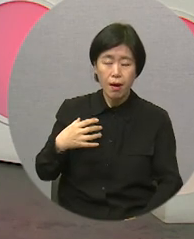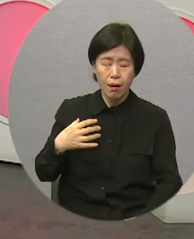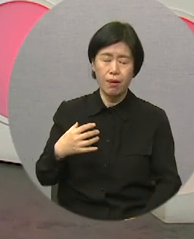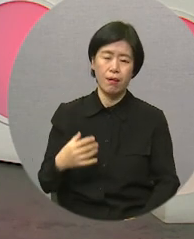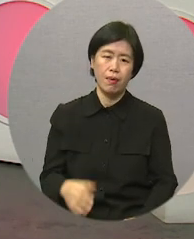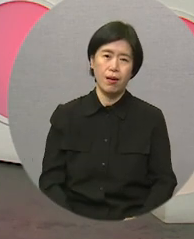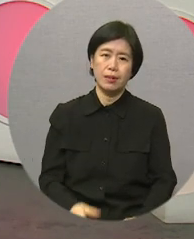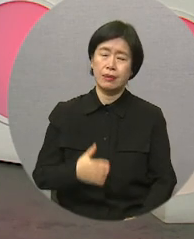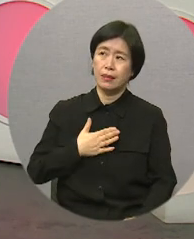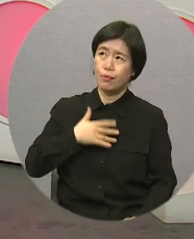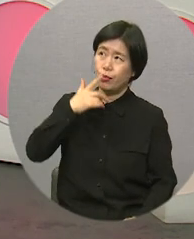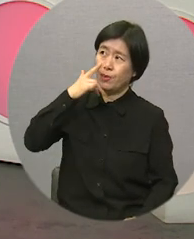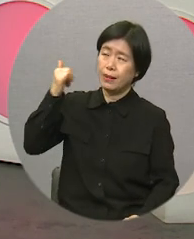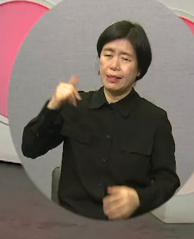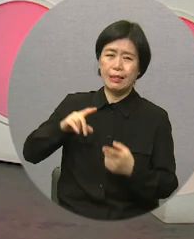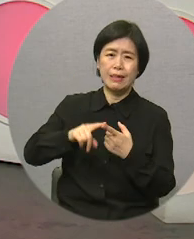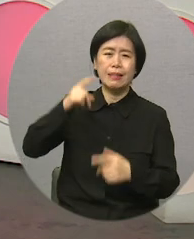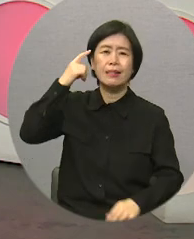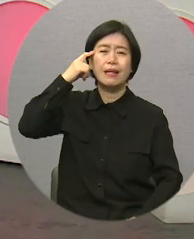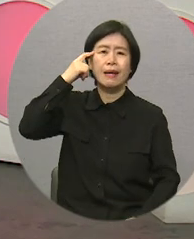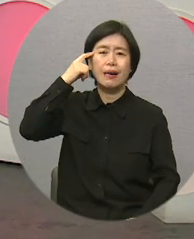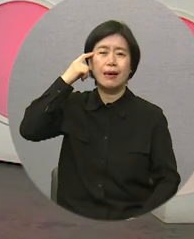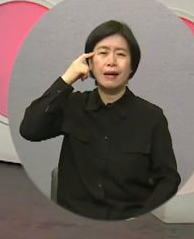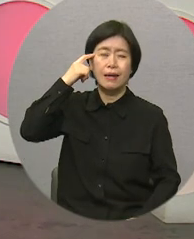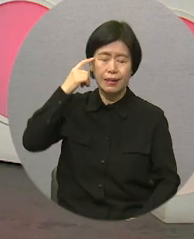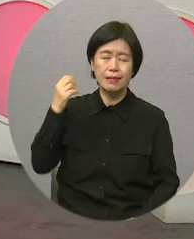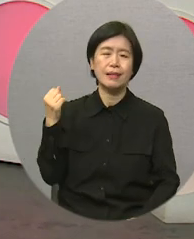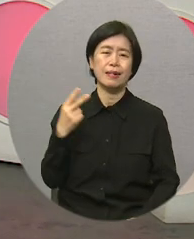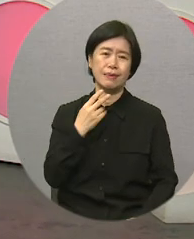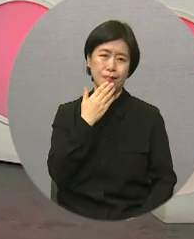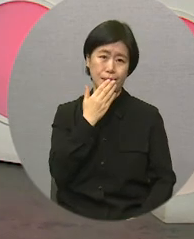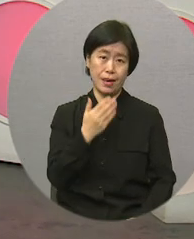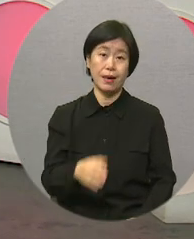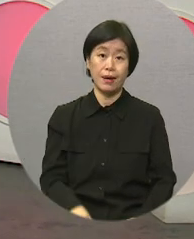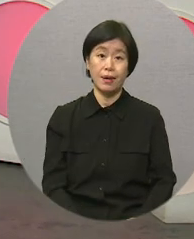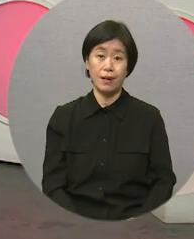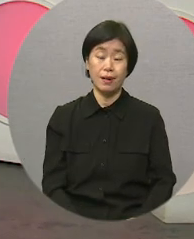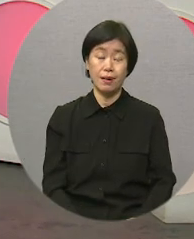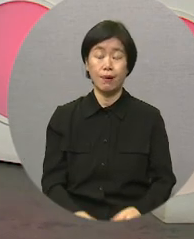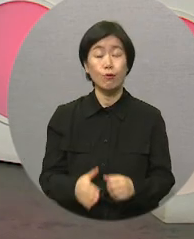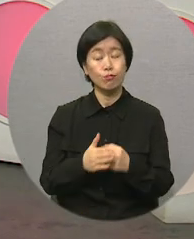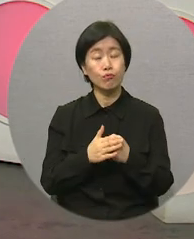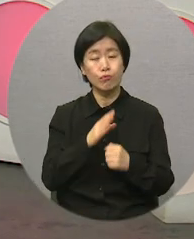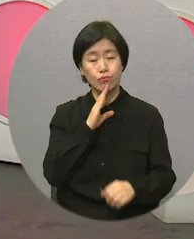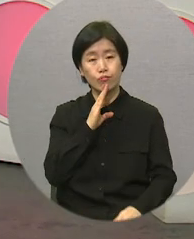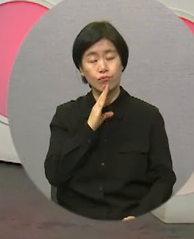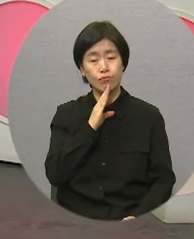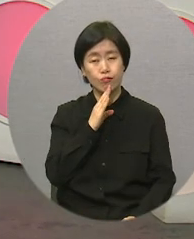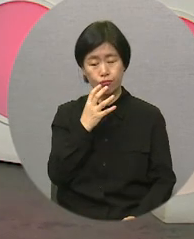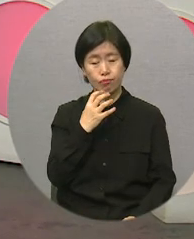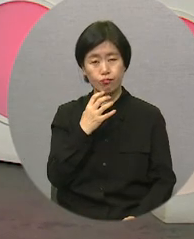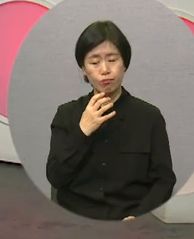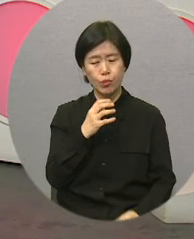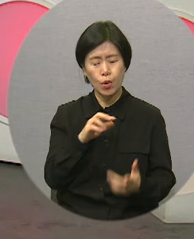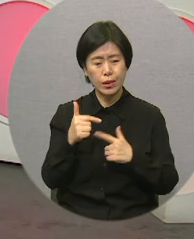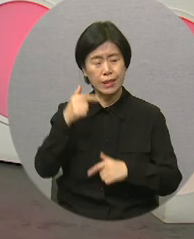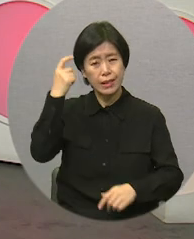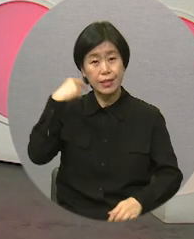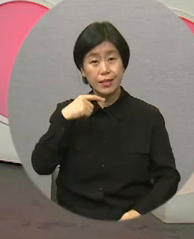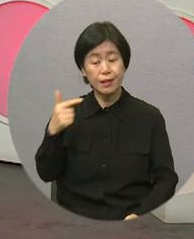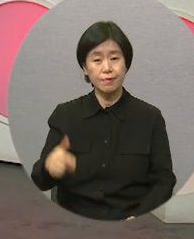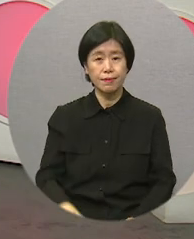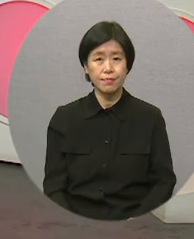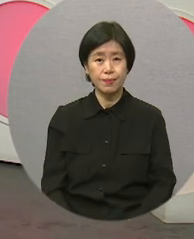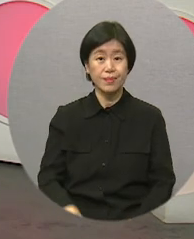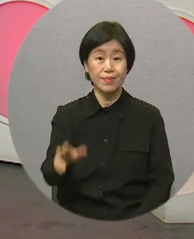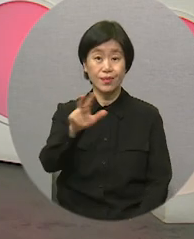마음으로, 날 여기에 또 공부할 수 있게 해줬구나 하는, 저는 그런 교훈을 예, 좀 느꼈습니다. 우리 전국에 계시는 우리